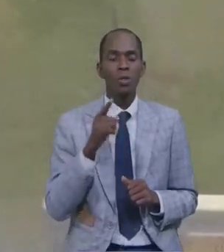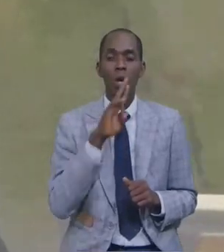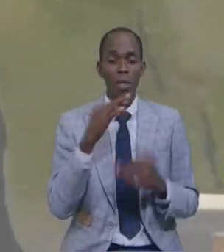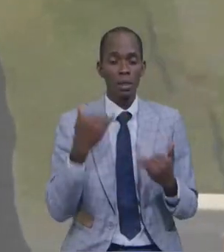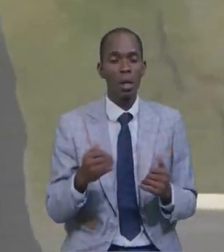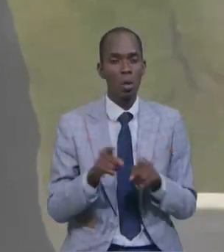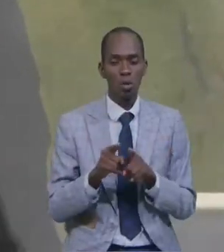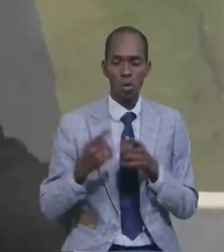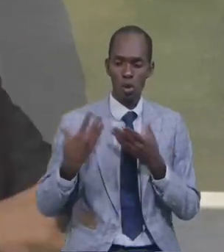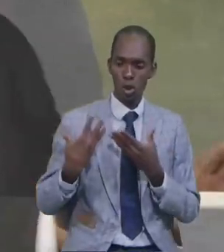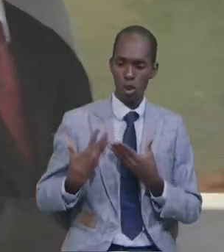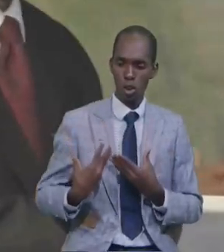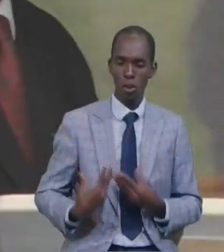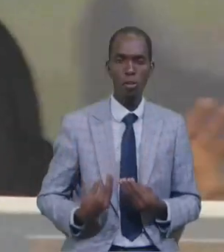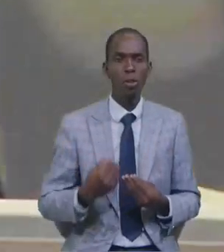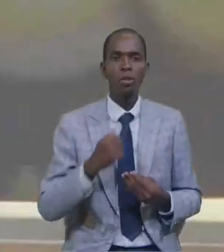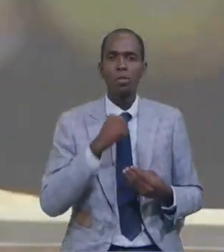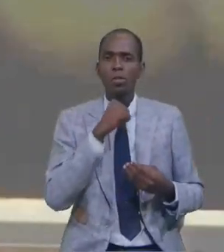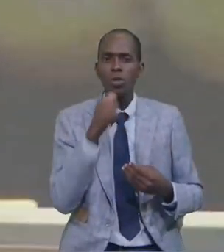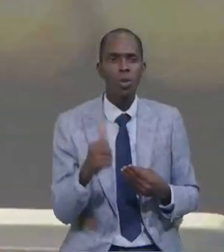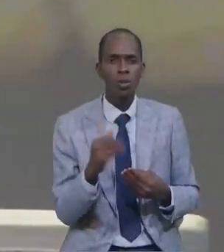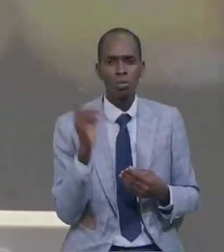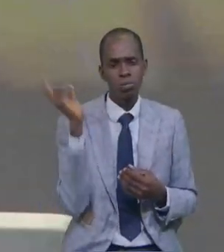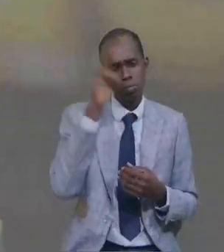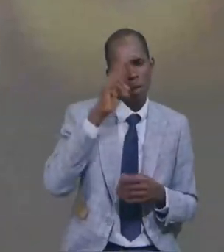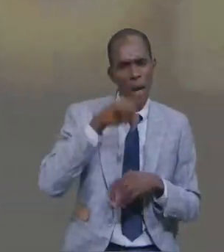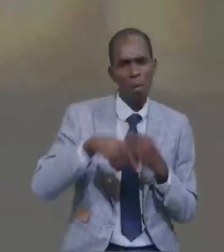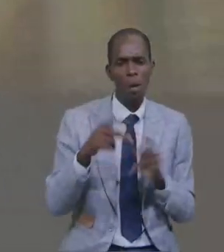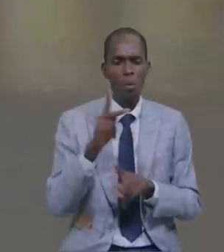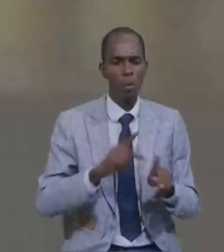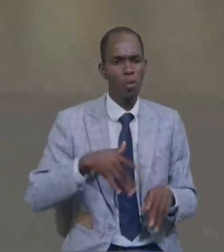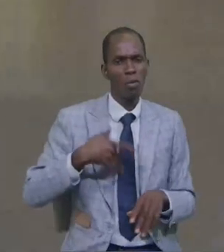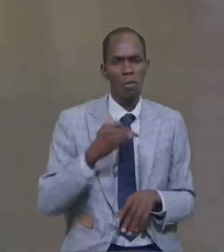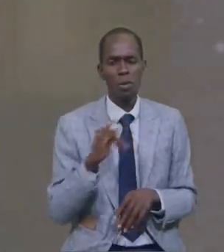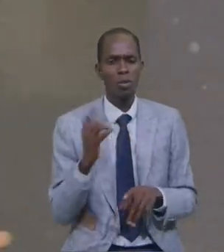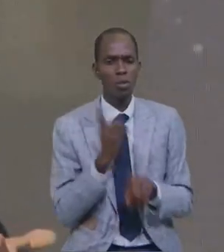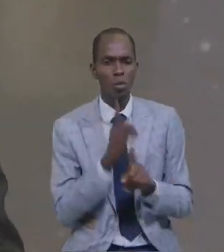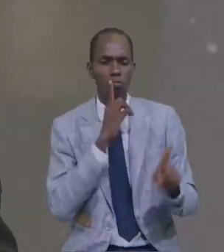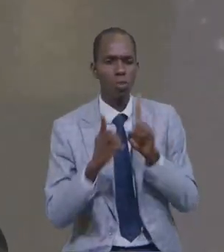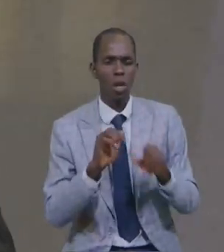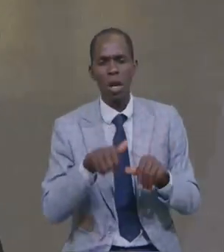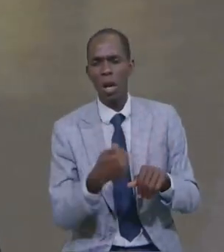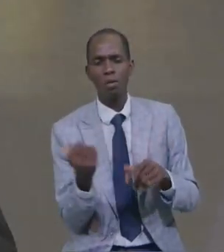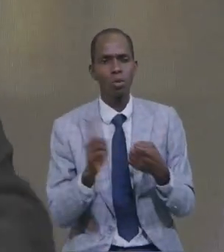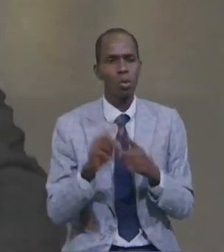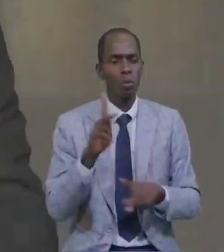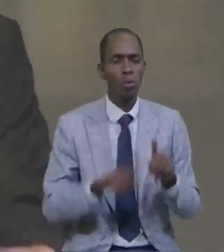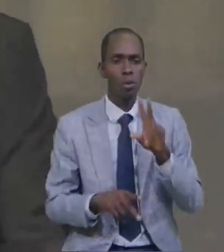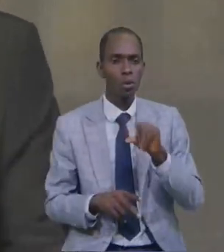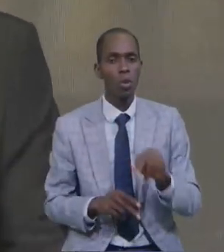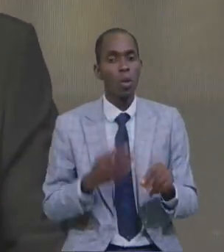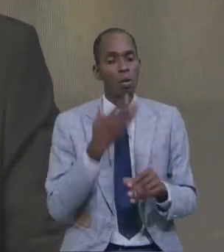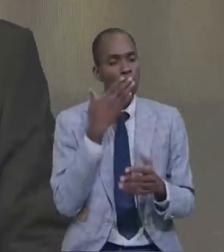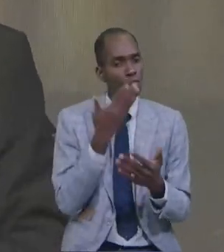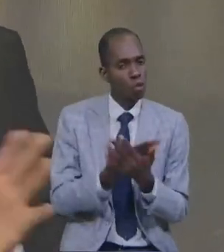La bonté, tu es bon. Et la fidélité, la foi en Dieu. Verset 23, on nous dit la douceur,